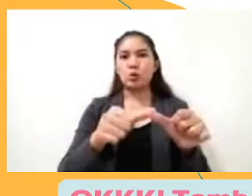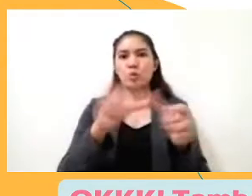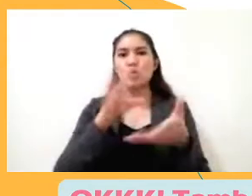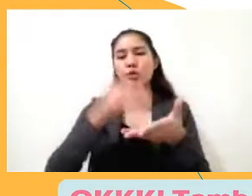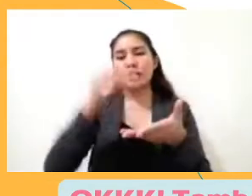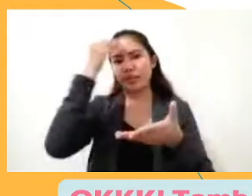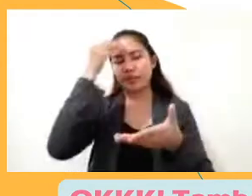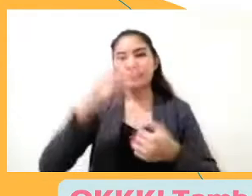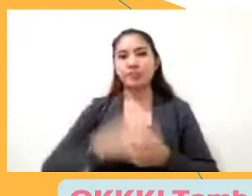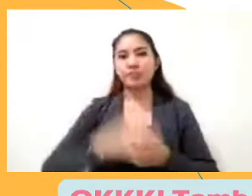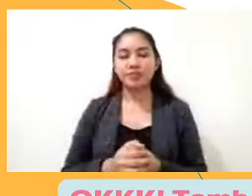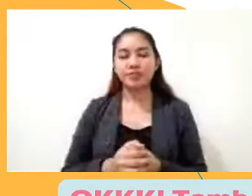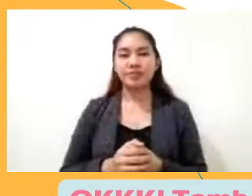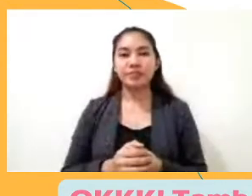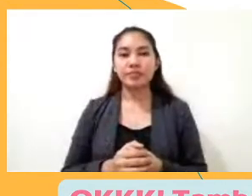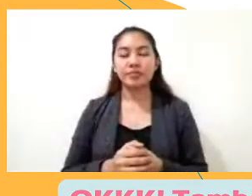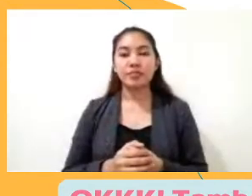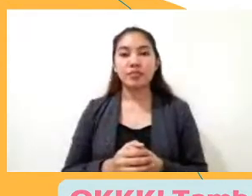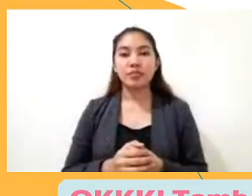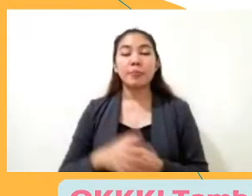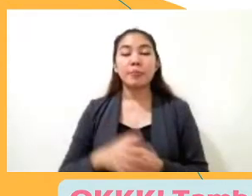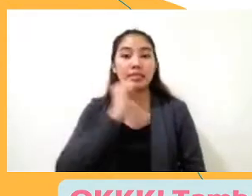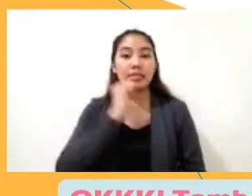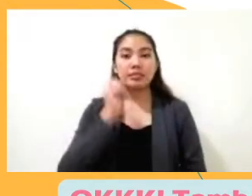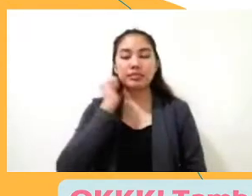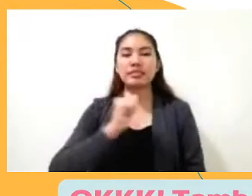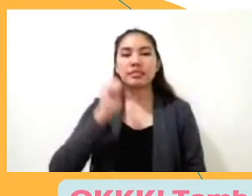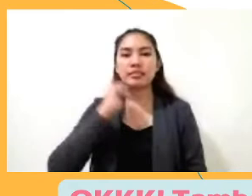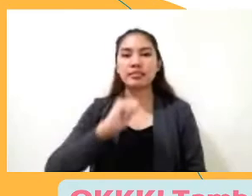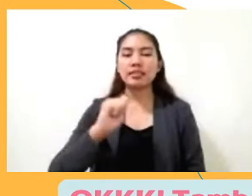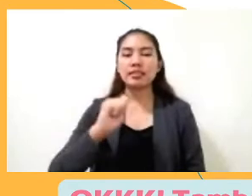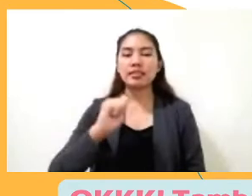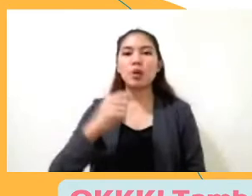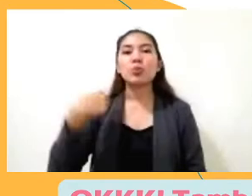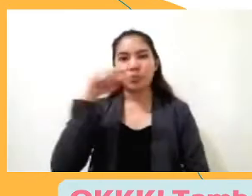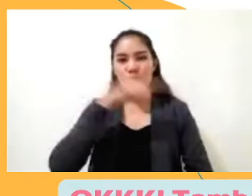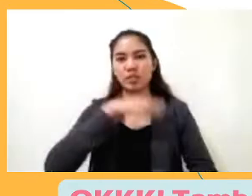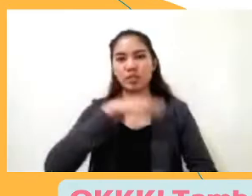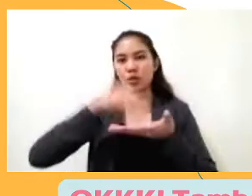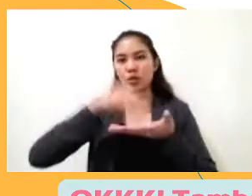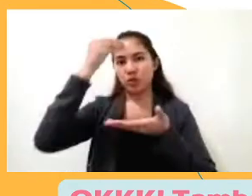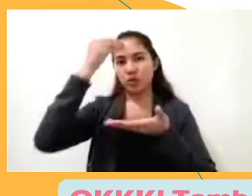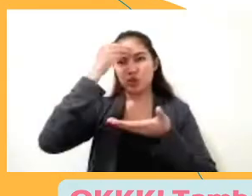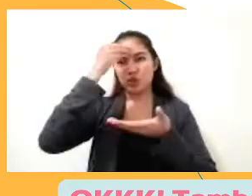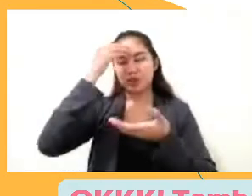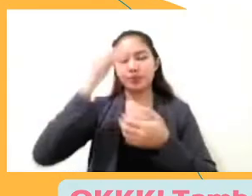no? Maganda po yung every day we always learn. Yan po.